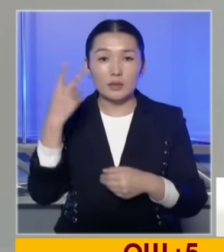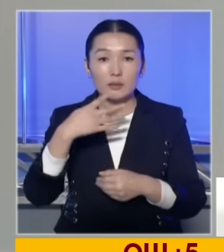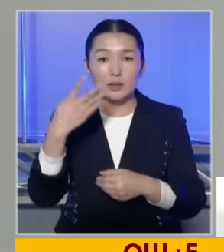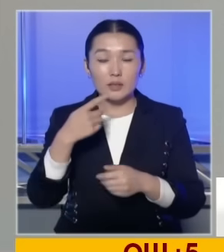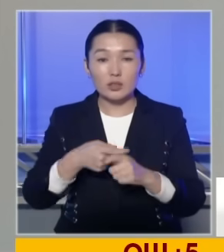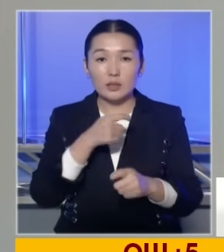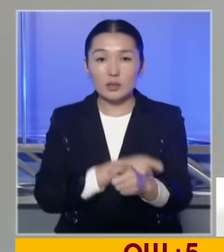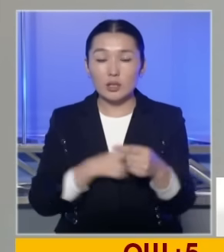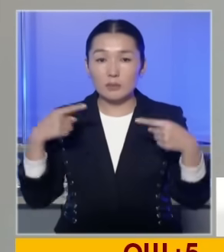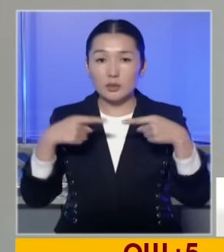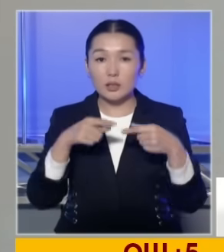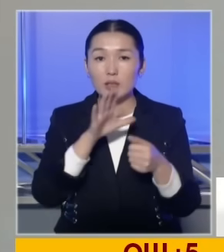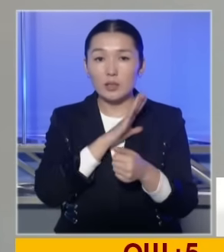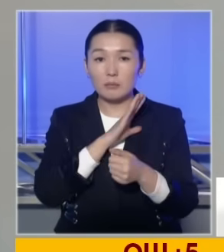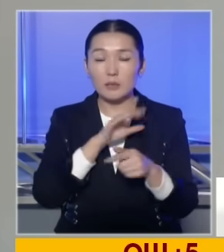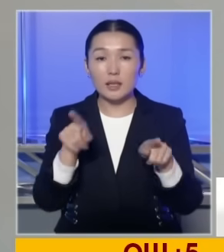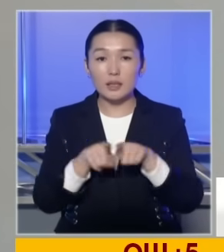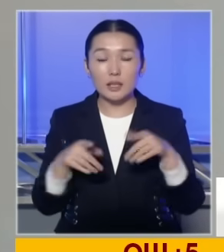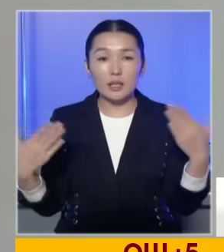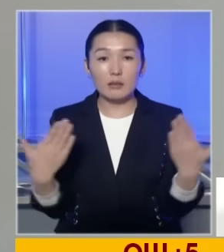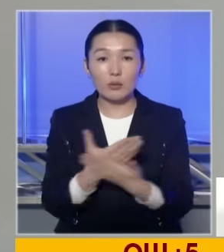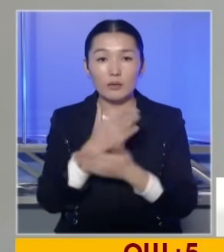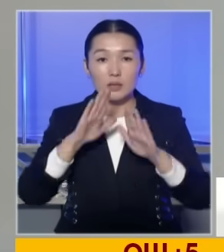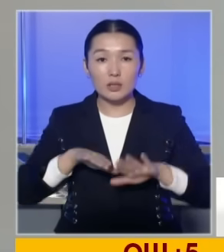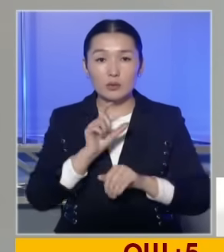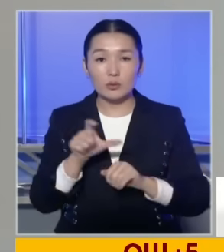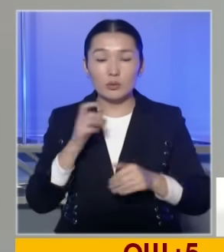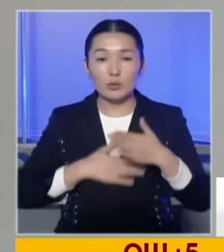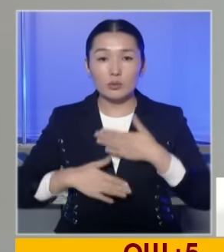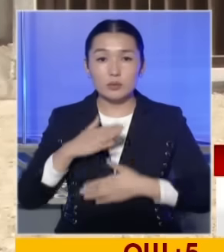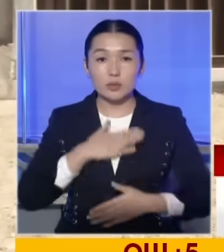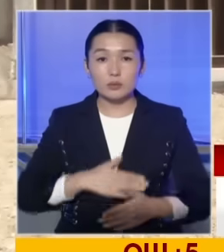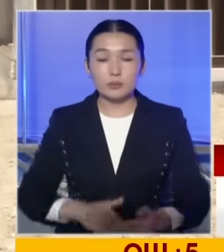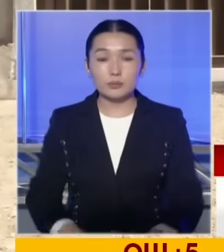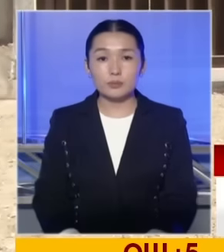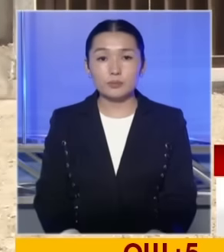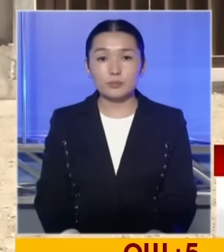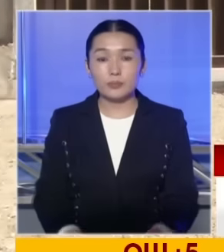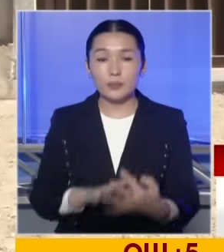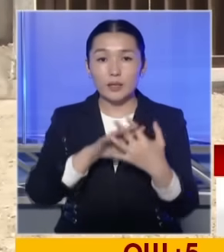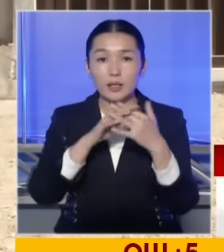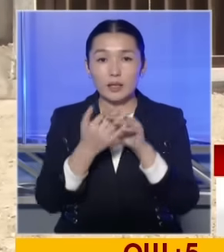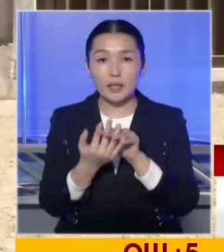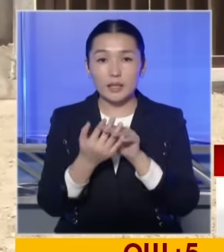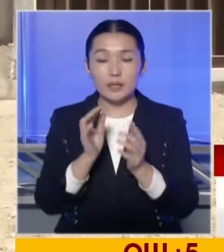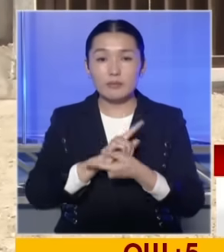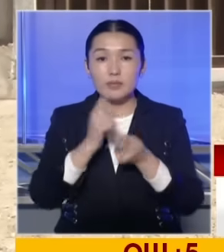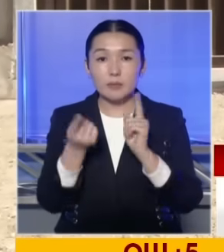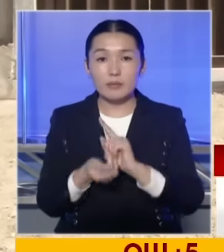чакырымы такталганы айтылган. Мындай жаңылыктар жергиликтүүлөрдү кубандырбай койбойт. Айылыбыз мындай айтканда шаарга